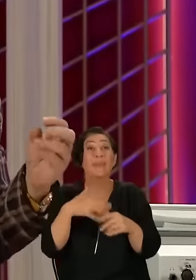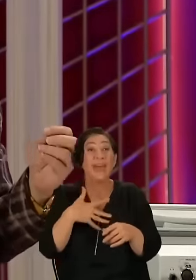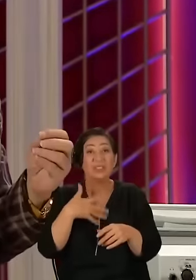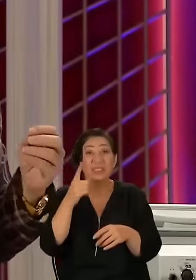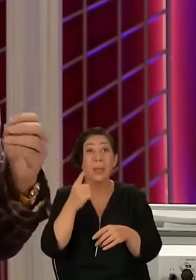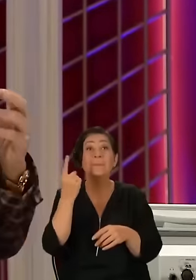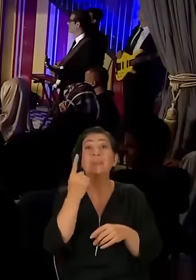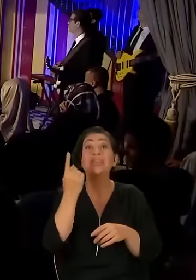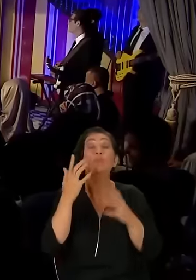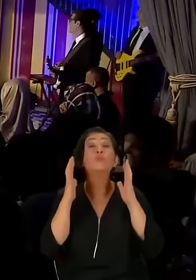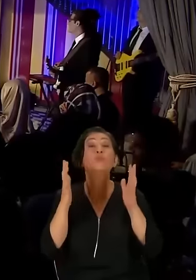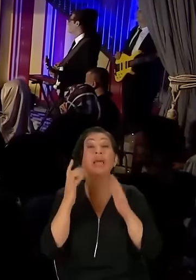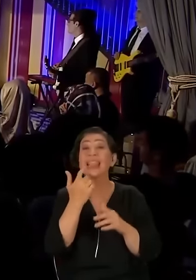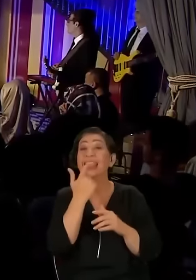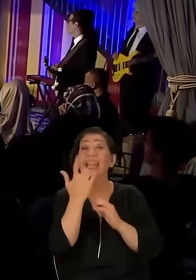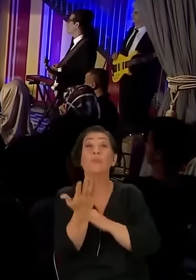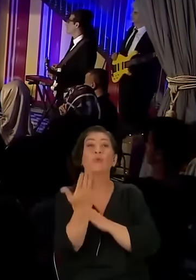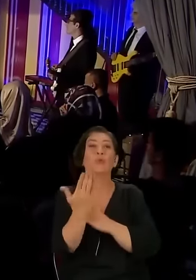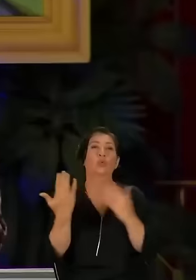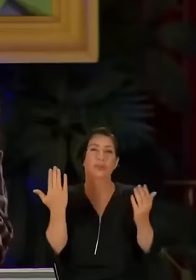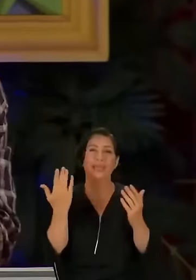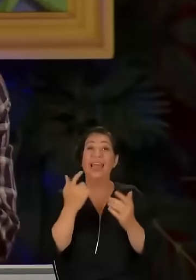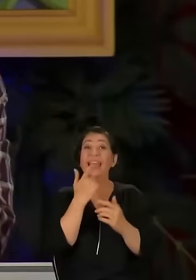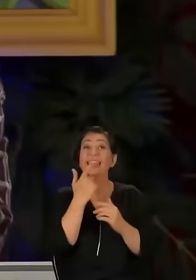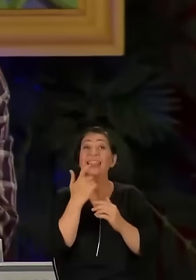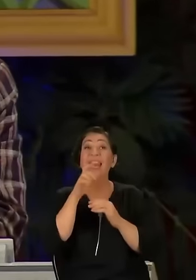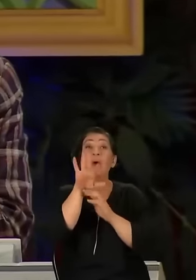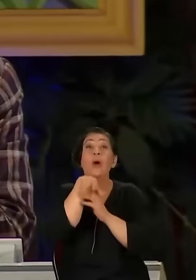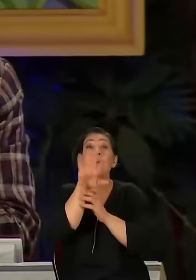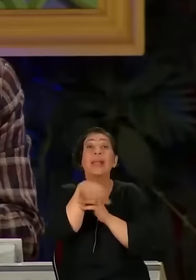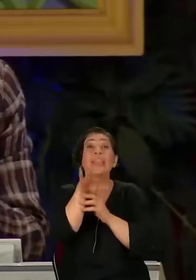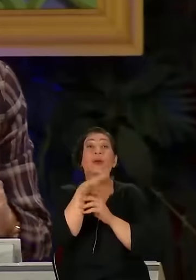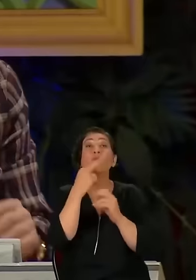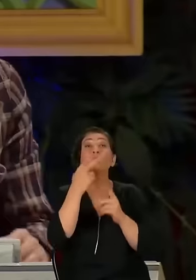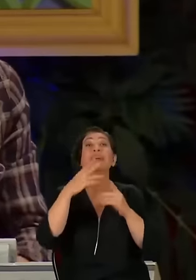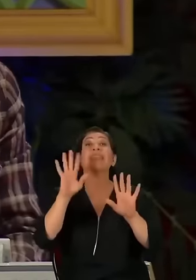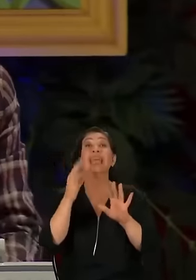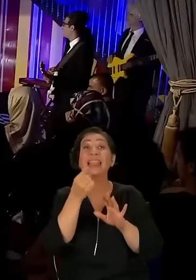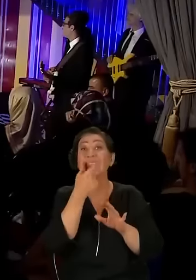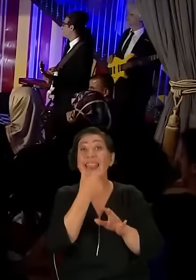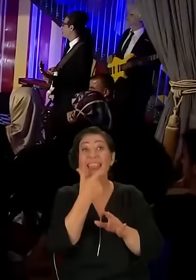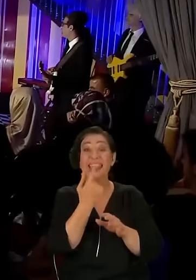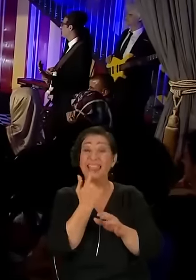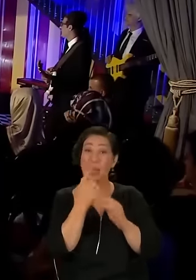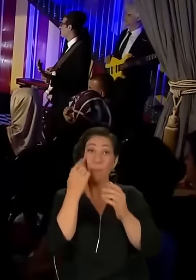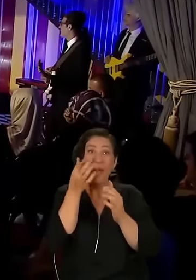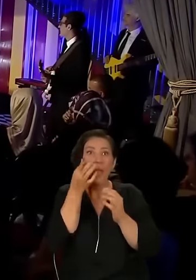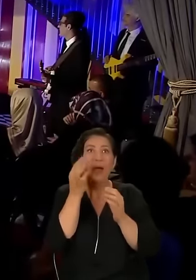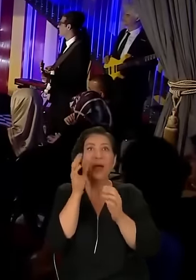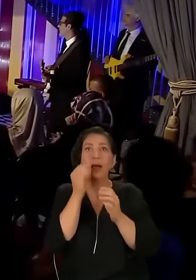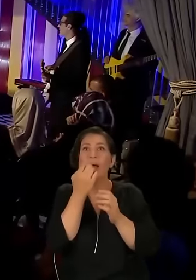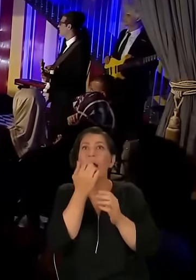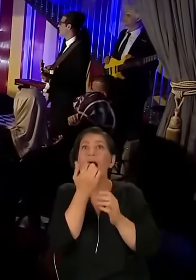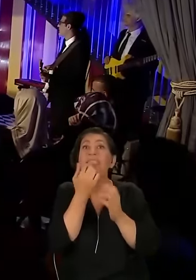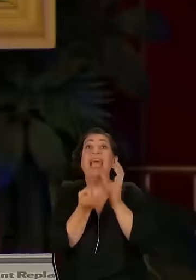edeceksiniz. Bir şey büyük. Bence dili çok büyük. Dili konuşmak anlamında büyük değil. Dili